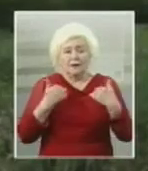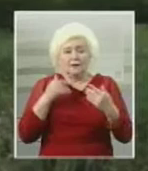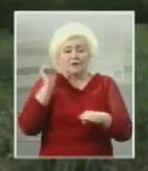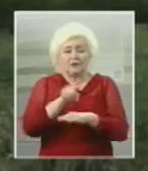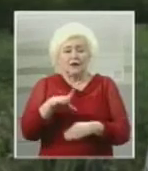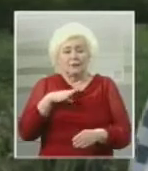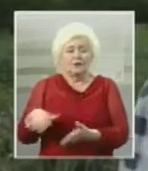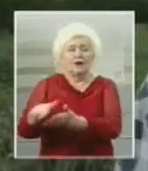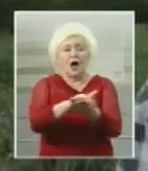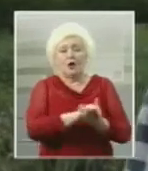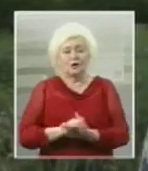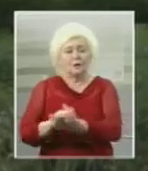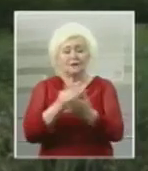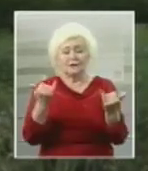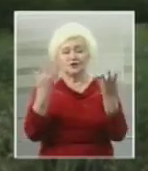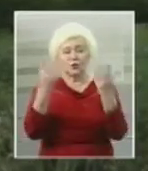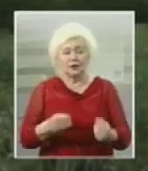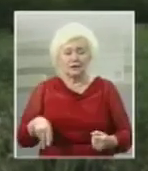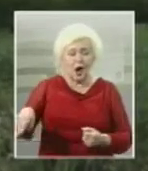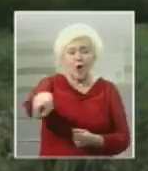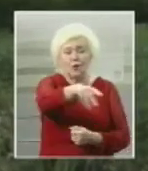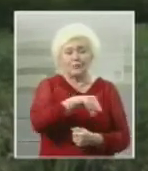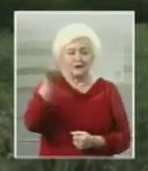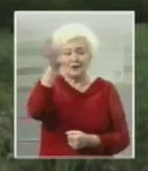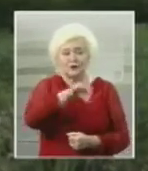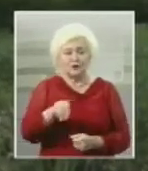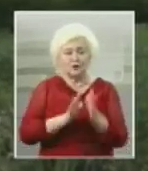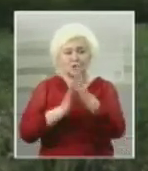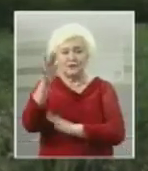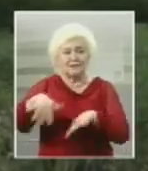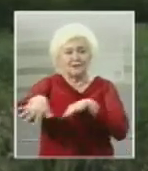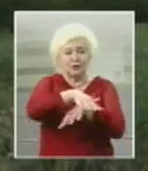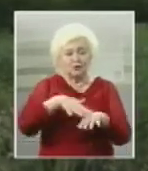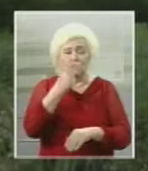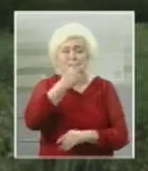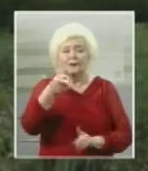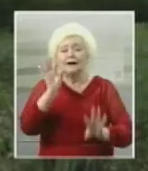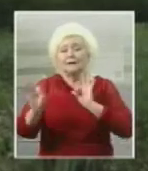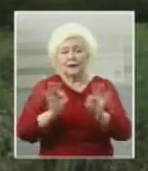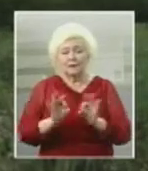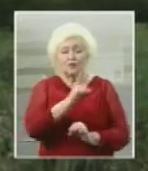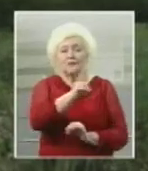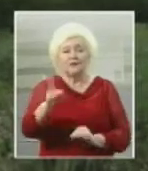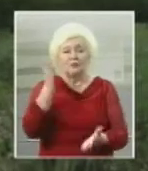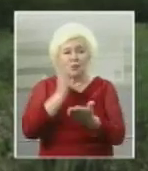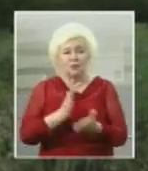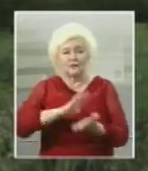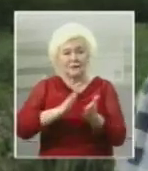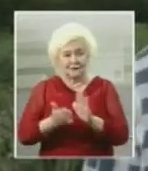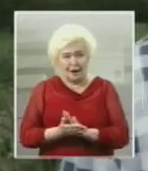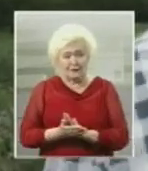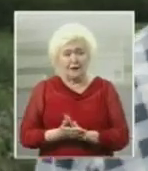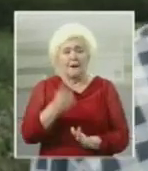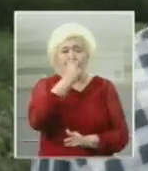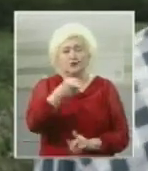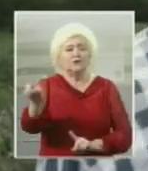завдання було громадськості сьогодні обійти цю територію, подивитись насправді, в якому вона знаходиться стані, подивитись,